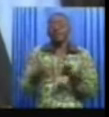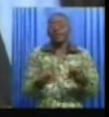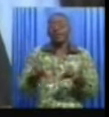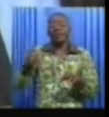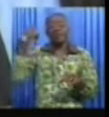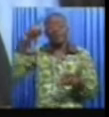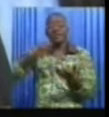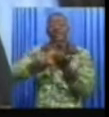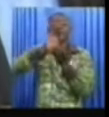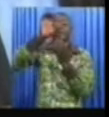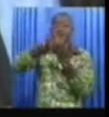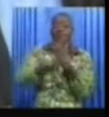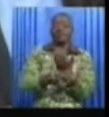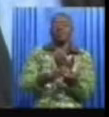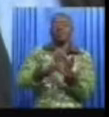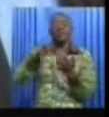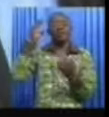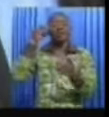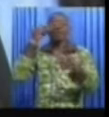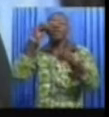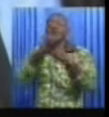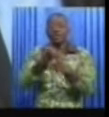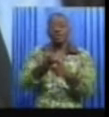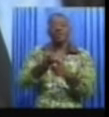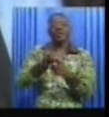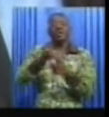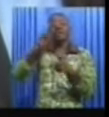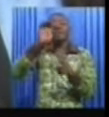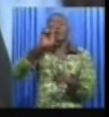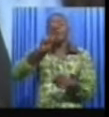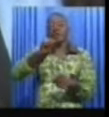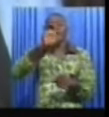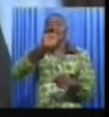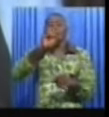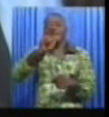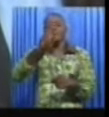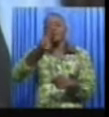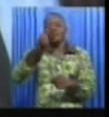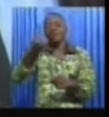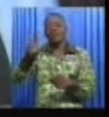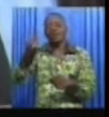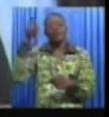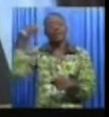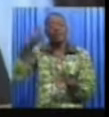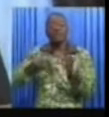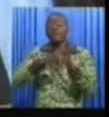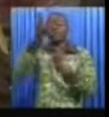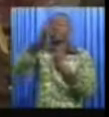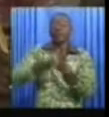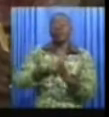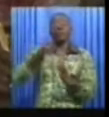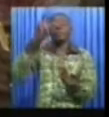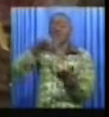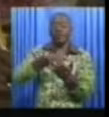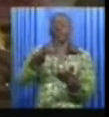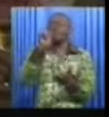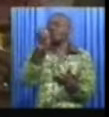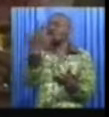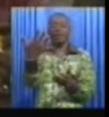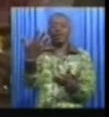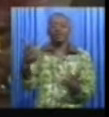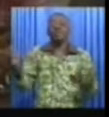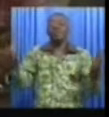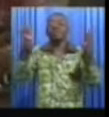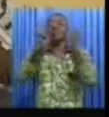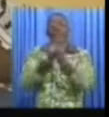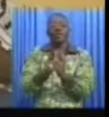l'agenda des objectifs millénaires pour le développement d'ici 2015. Cette rencontre regroupe les